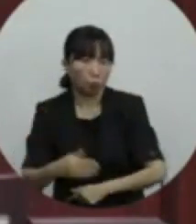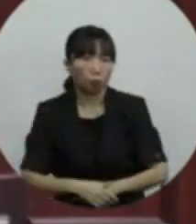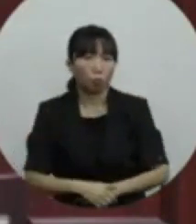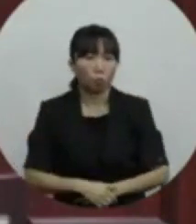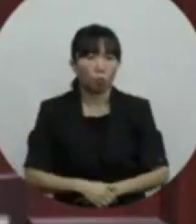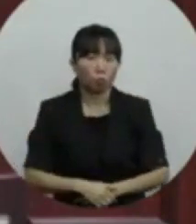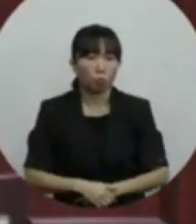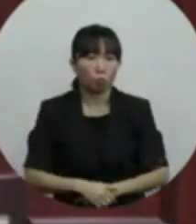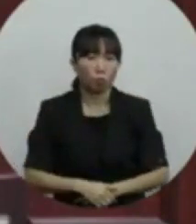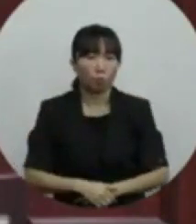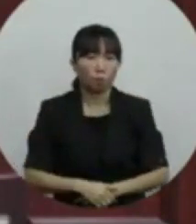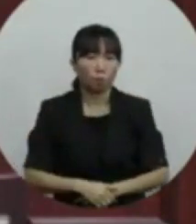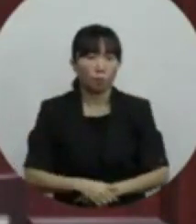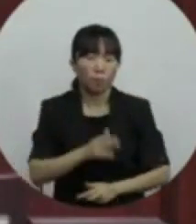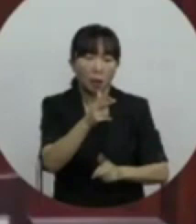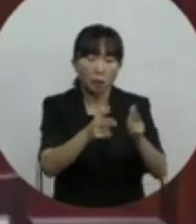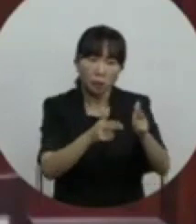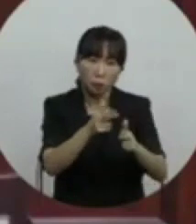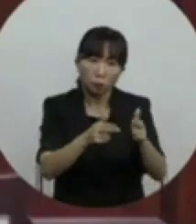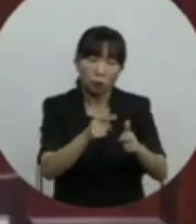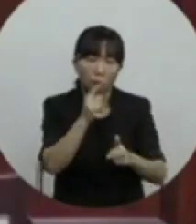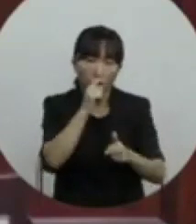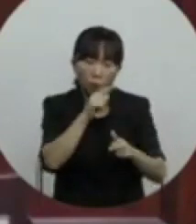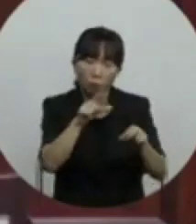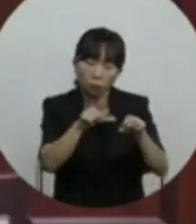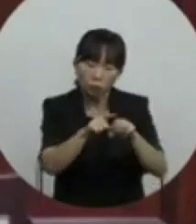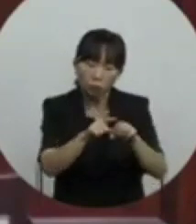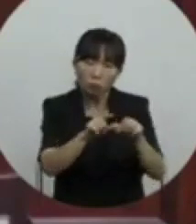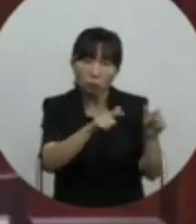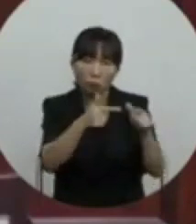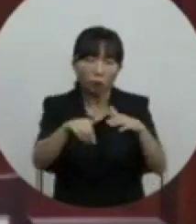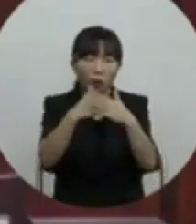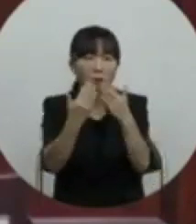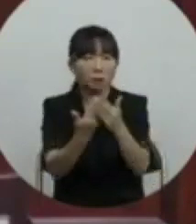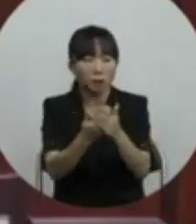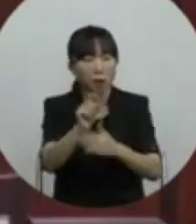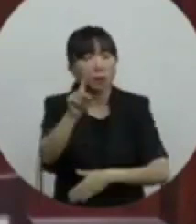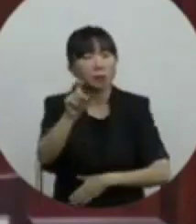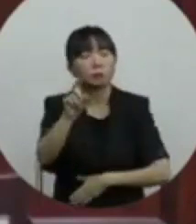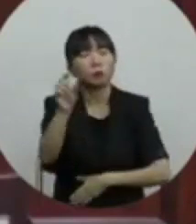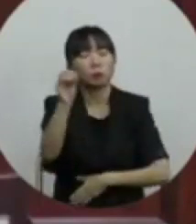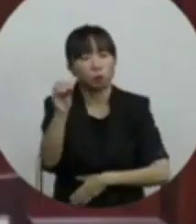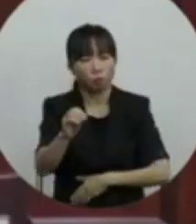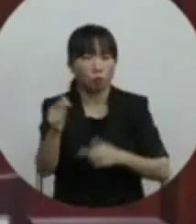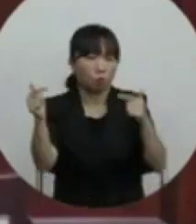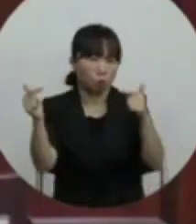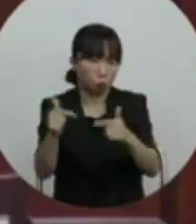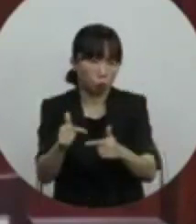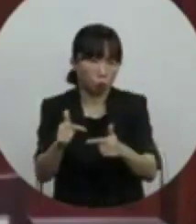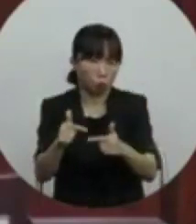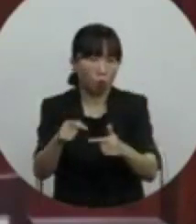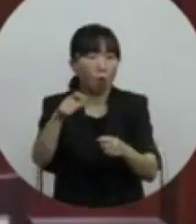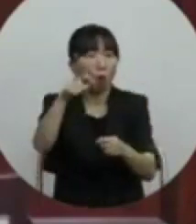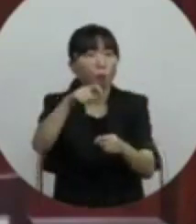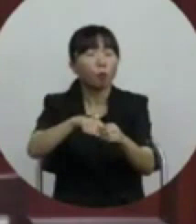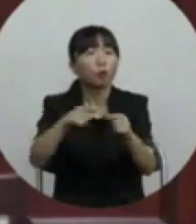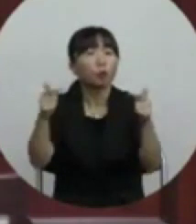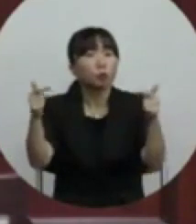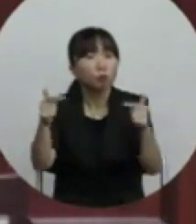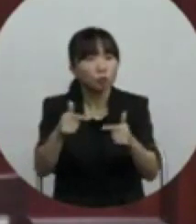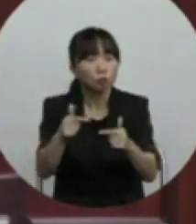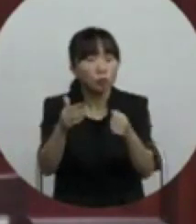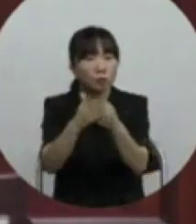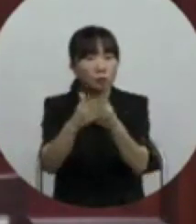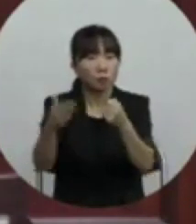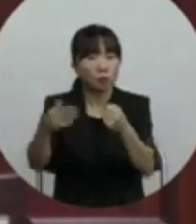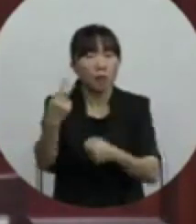그리고 산업별 온실가스 감축 목표도 15%에서 11%로 줄였습니다. 목표를 줄이니